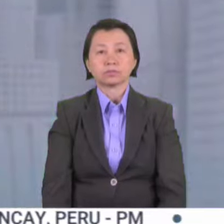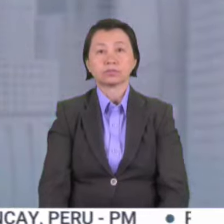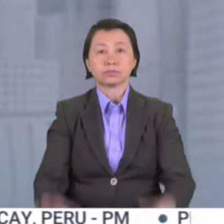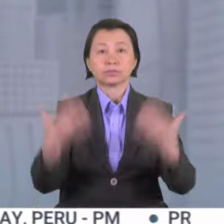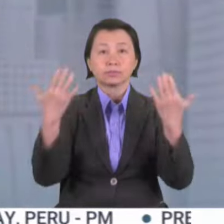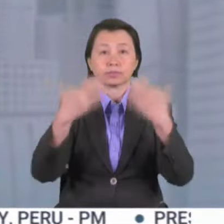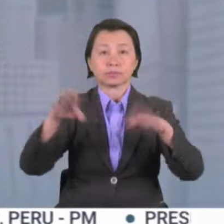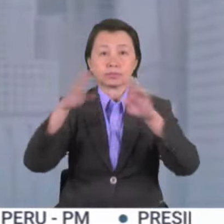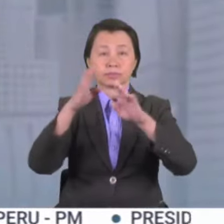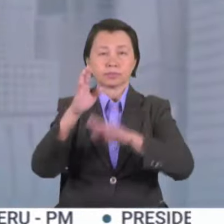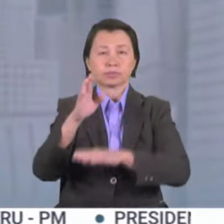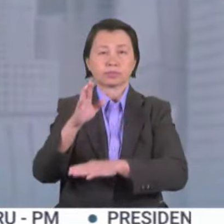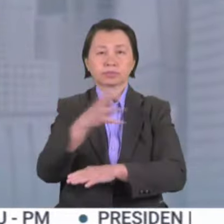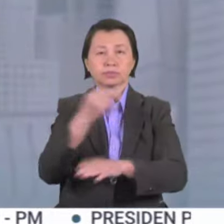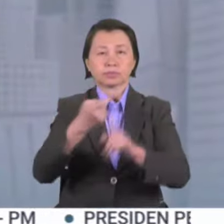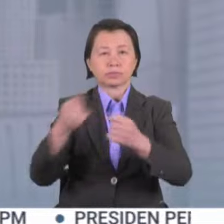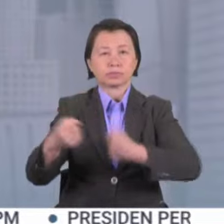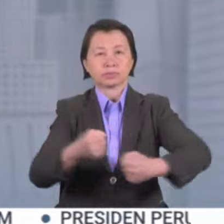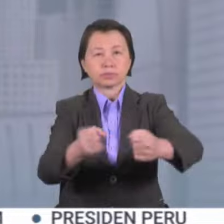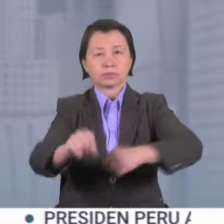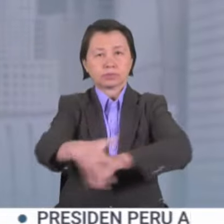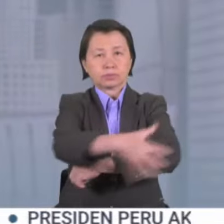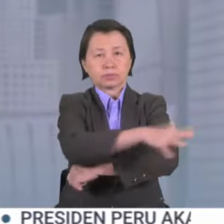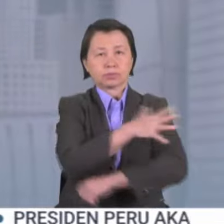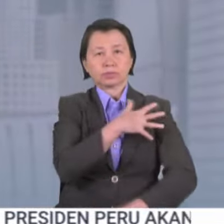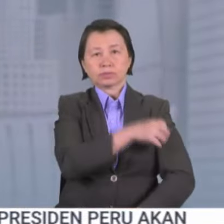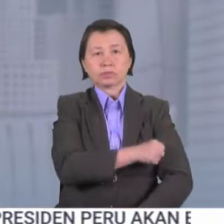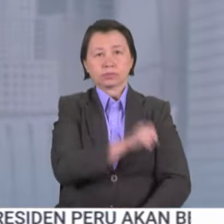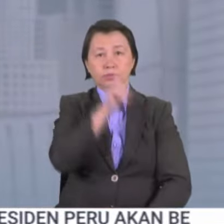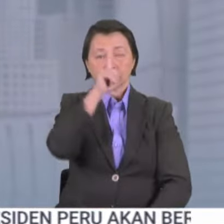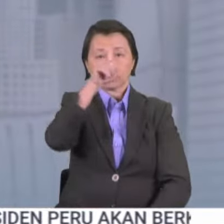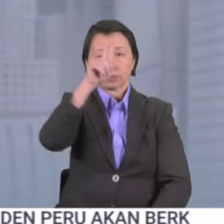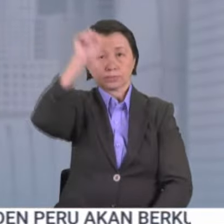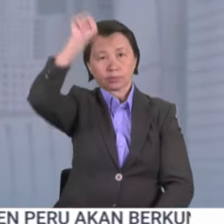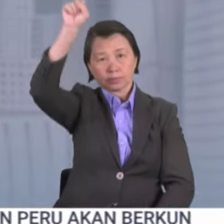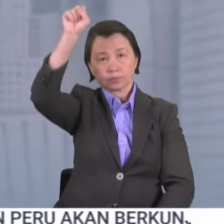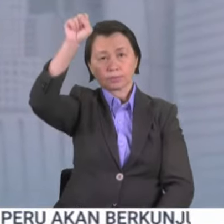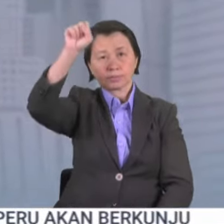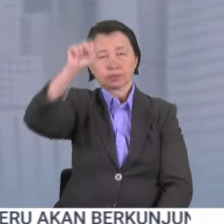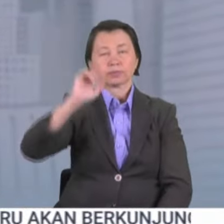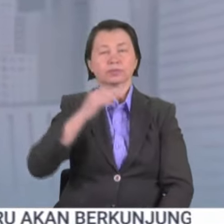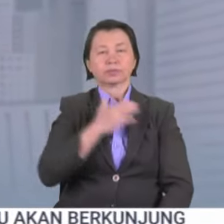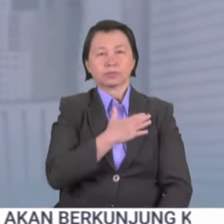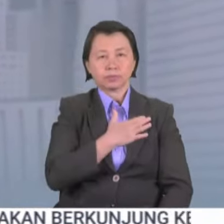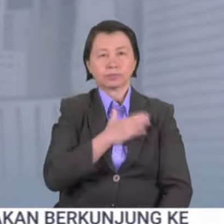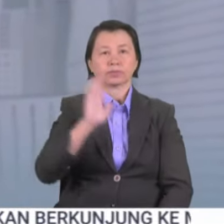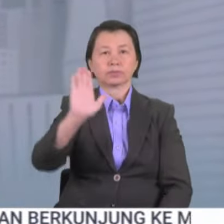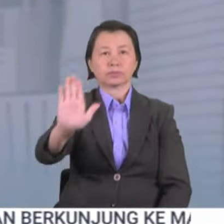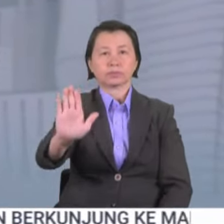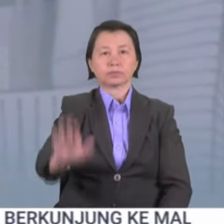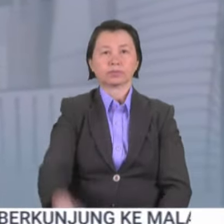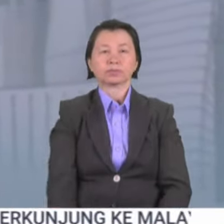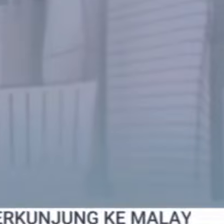Baik, sekian berita perdana dari Sungai ke Segara, Palestin pasti merdeka. Salam Malaysia Madani.